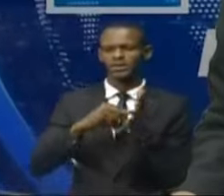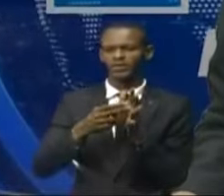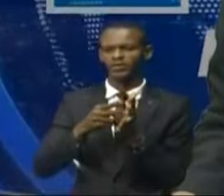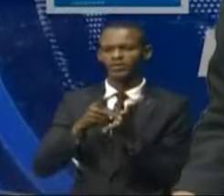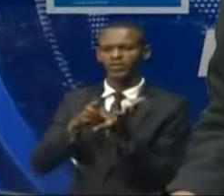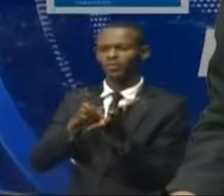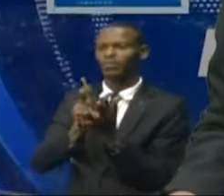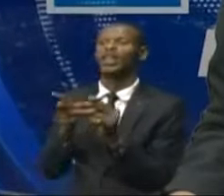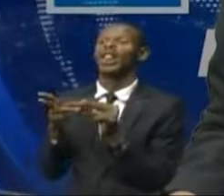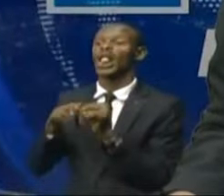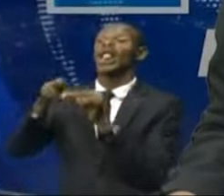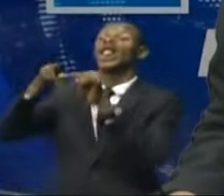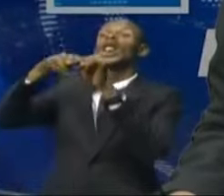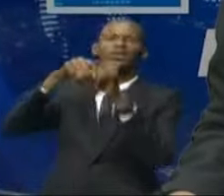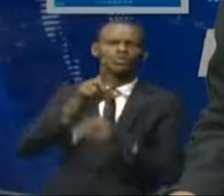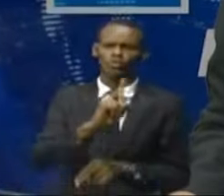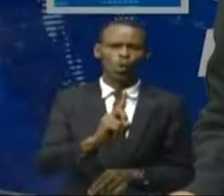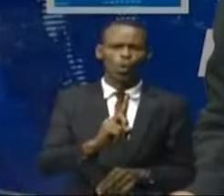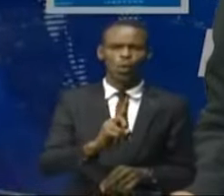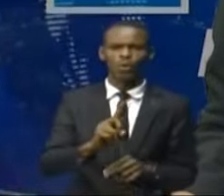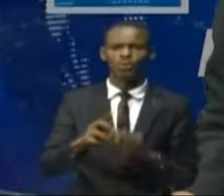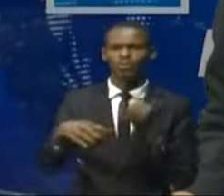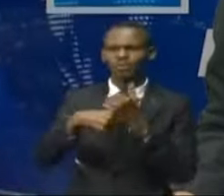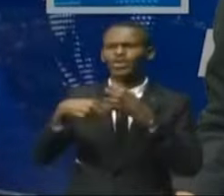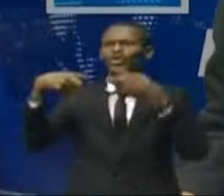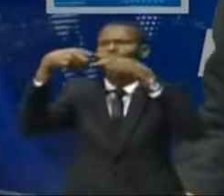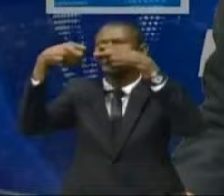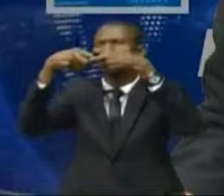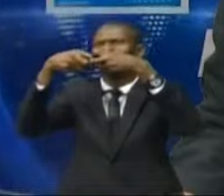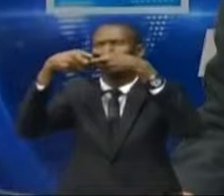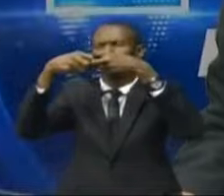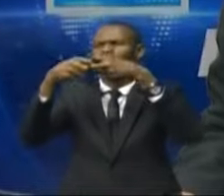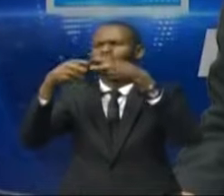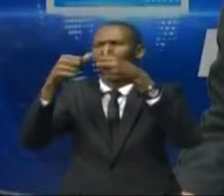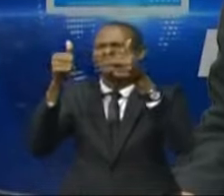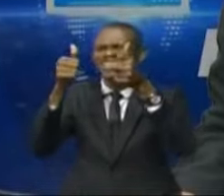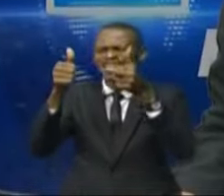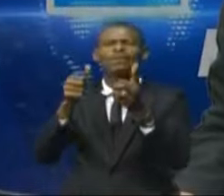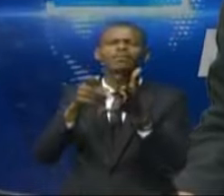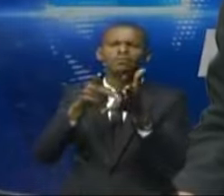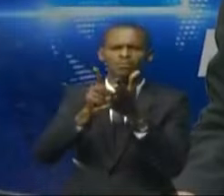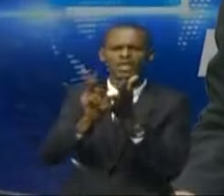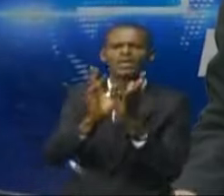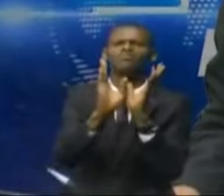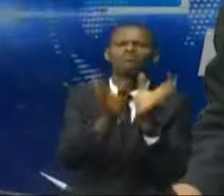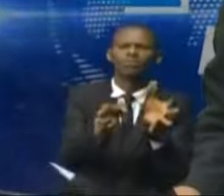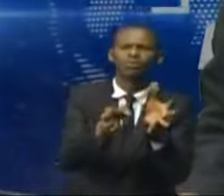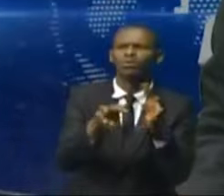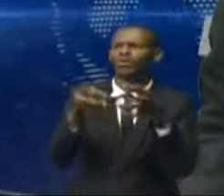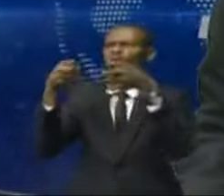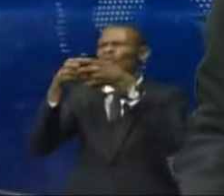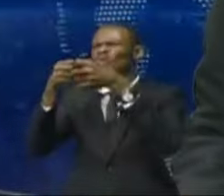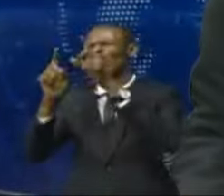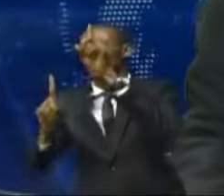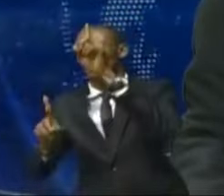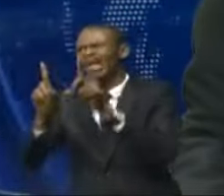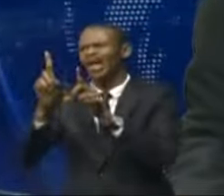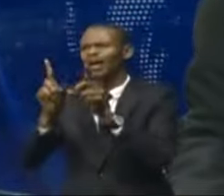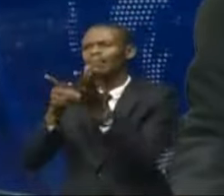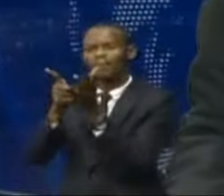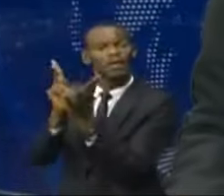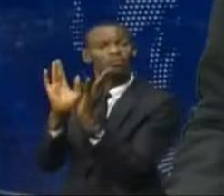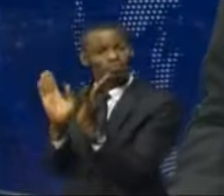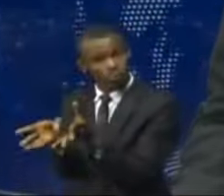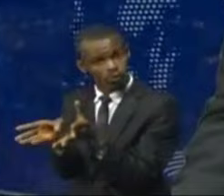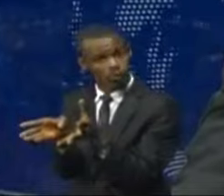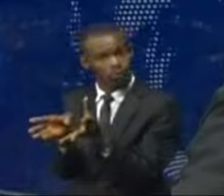la Snell SA et les membres de la commission aménagement du territoire, infrastructure et nouvelles technologies ont reçu des